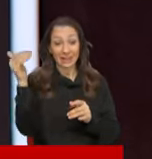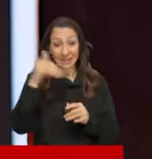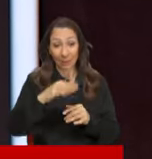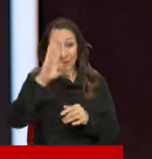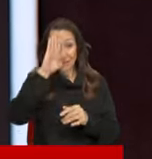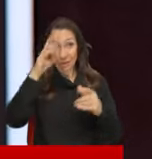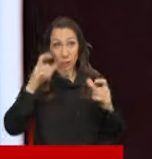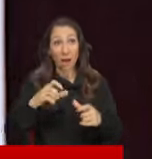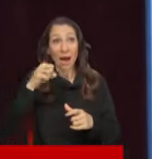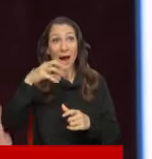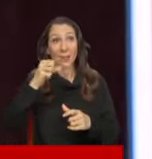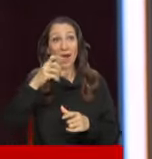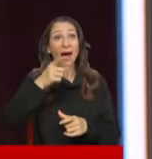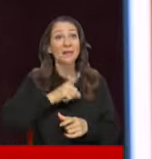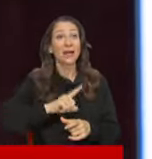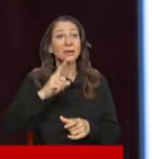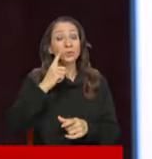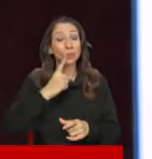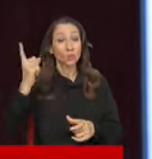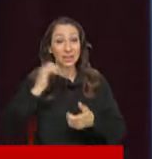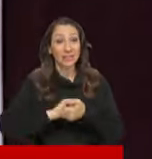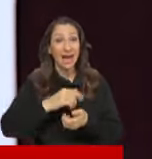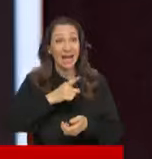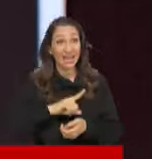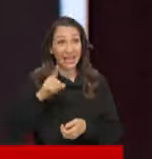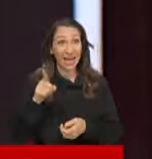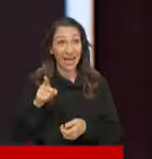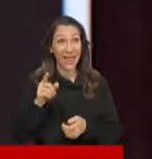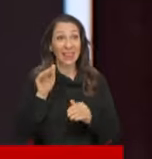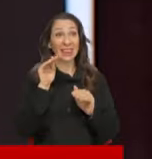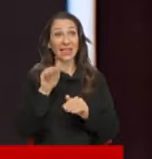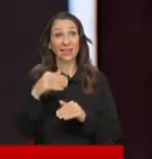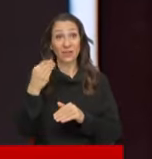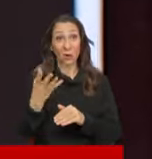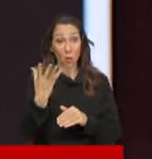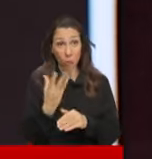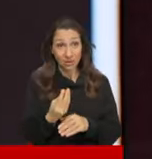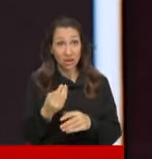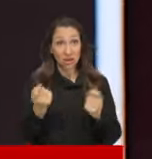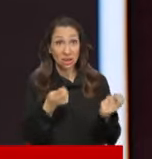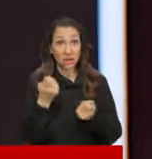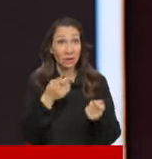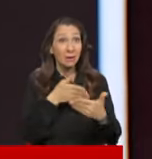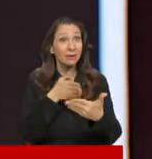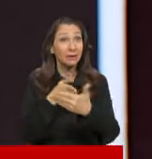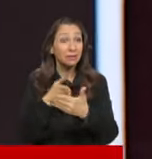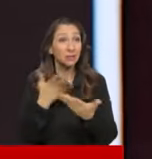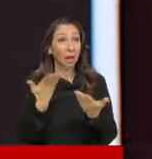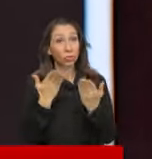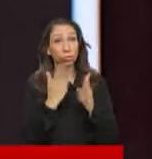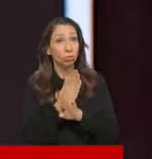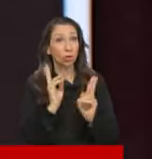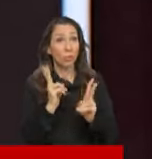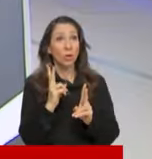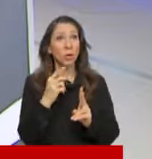İstanbul'da AK Parti'nin adayına Cumhur ittifakının adayına destek veriyor olması çalışma yapmasından daha doğal ne olabilir y